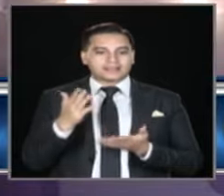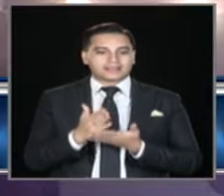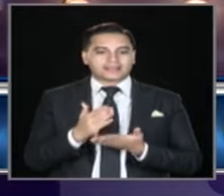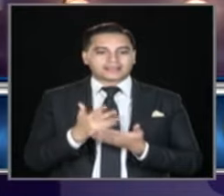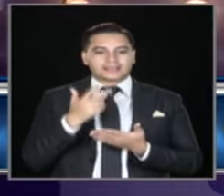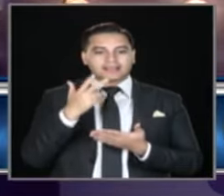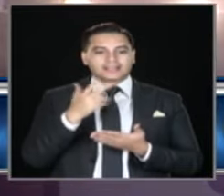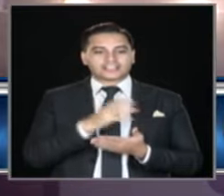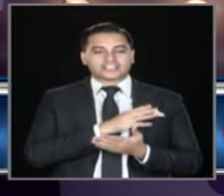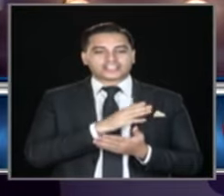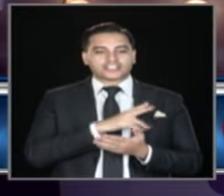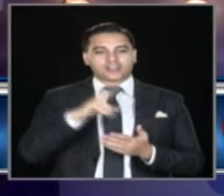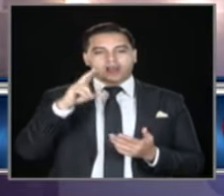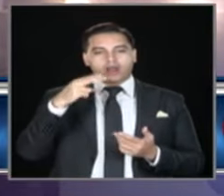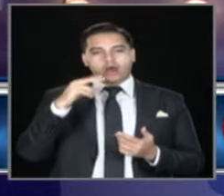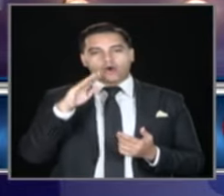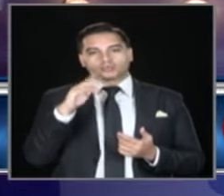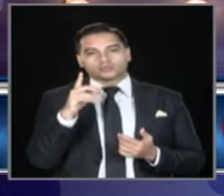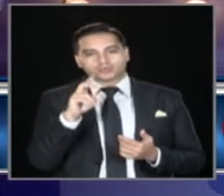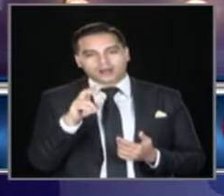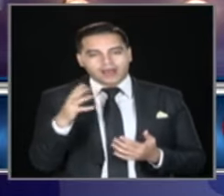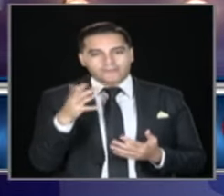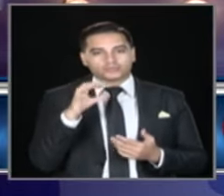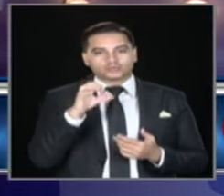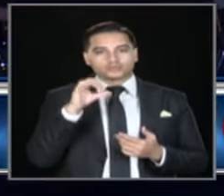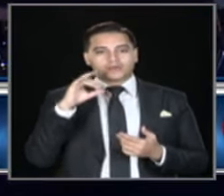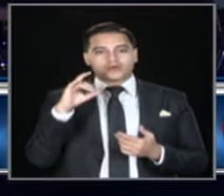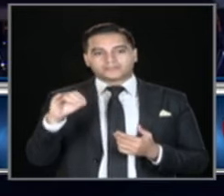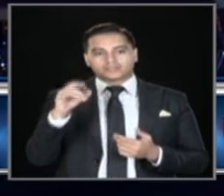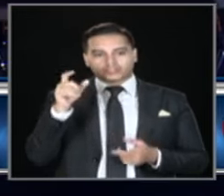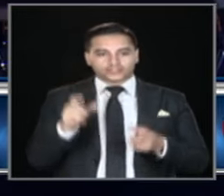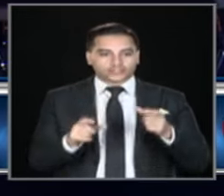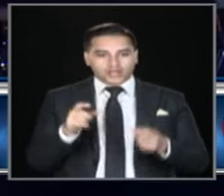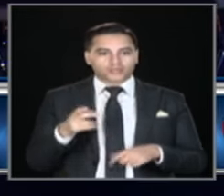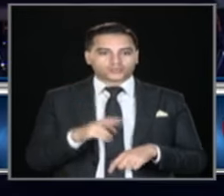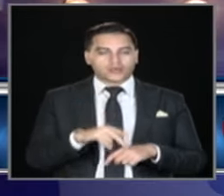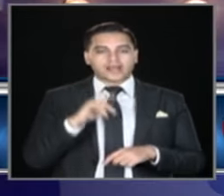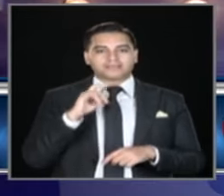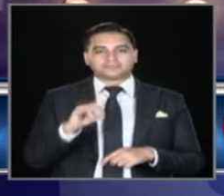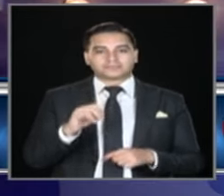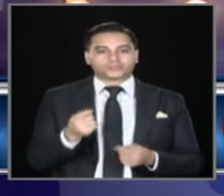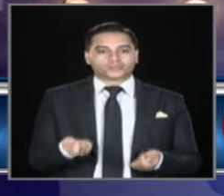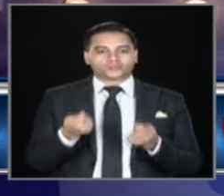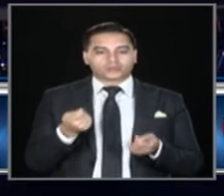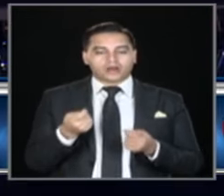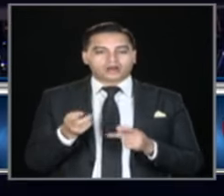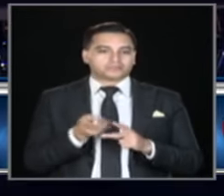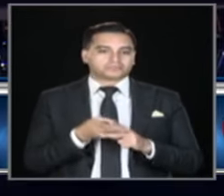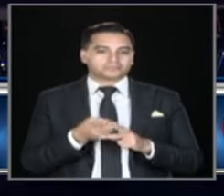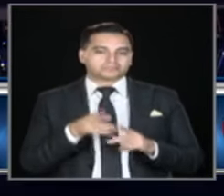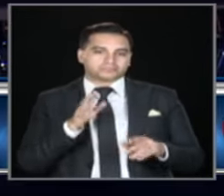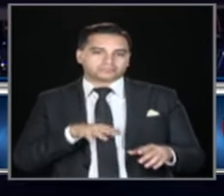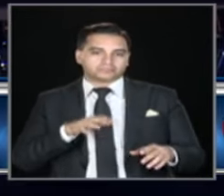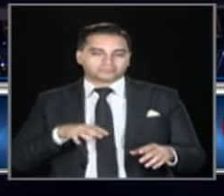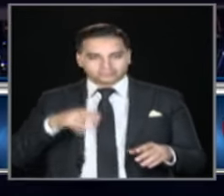وسلم 950 بعير و50 فرس ابو بكر الصديق محمد